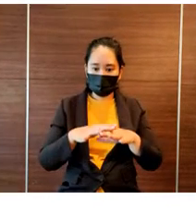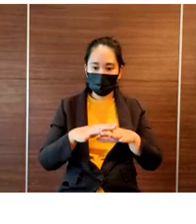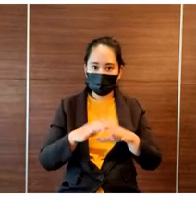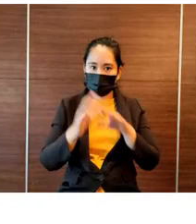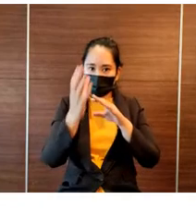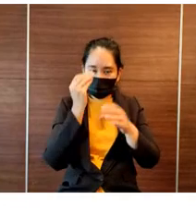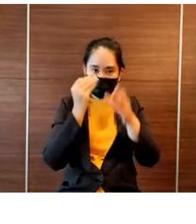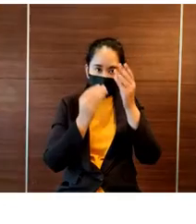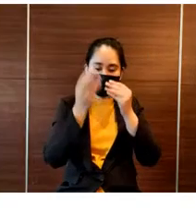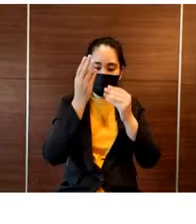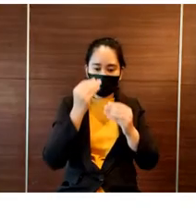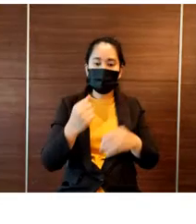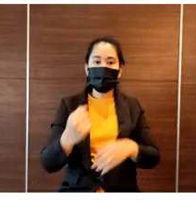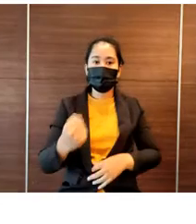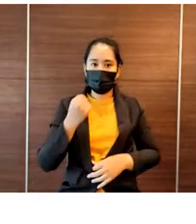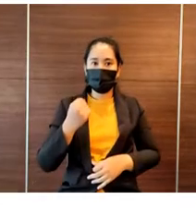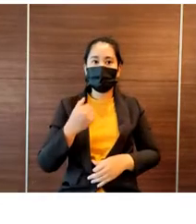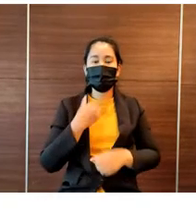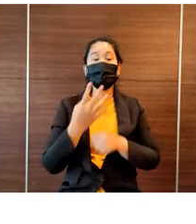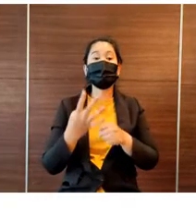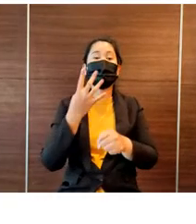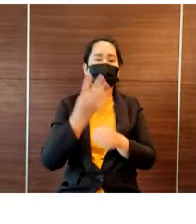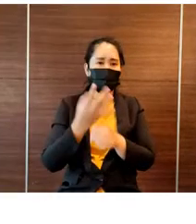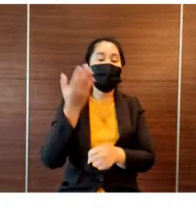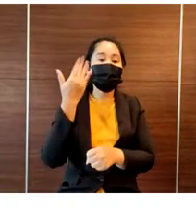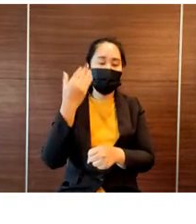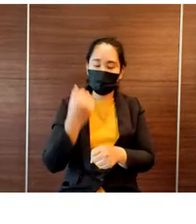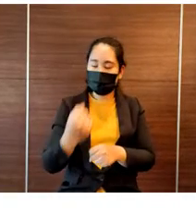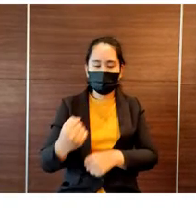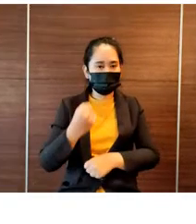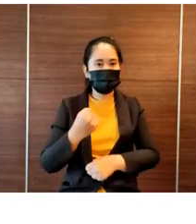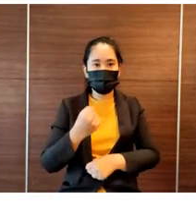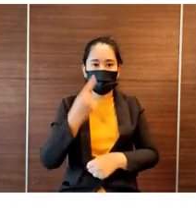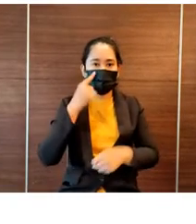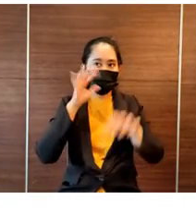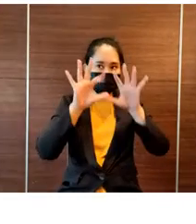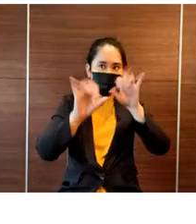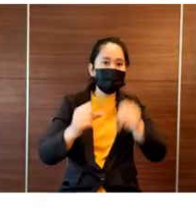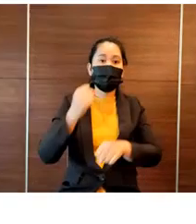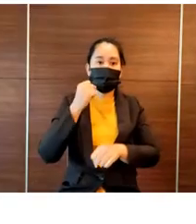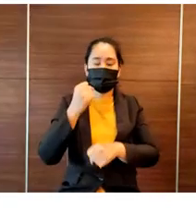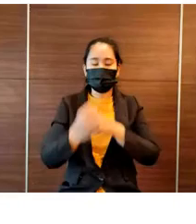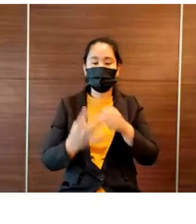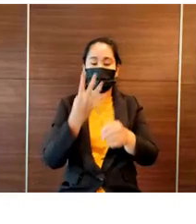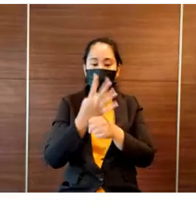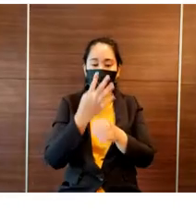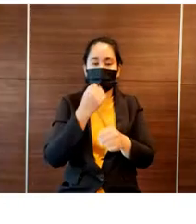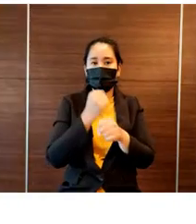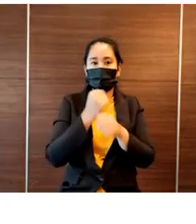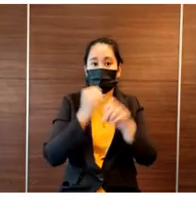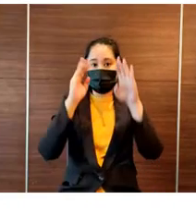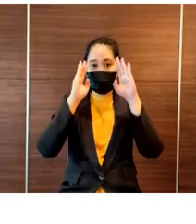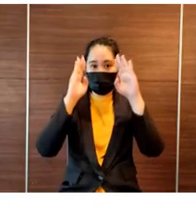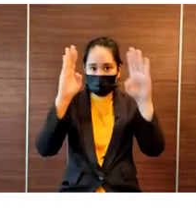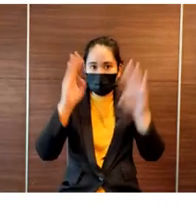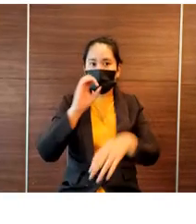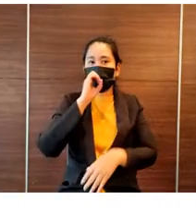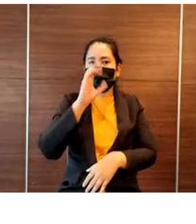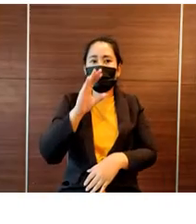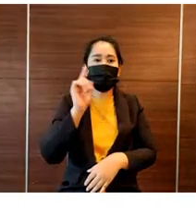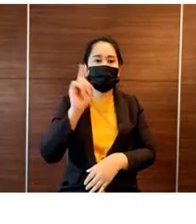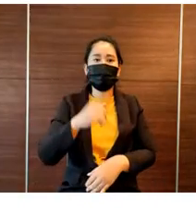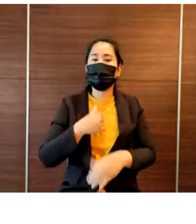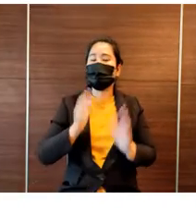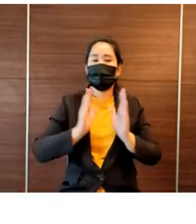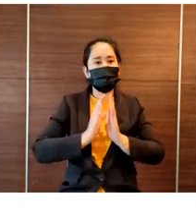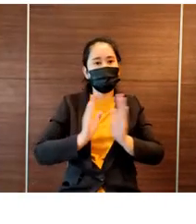การเรียนรู้เนี่ยอย่างเข้มข้นเนี่ยเมื่อ4ปีที่แล้วนะครับก็ตลอดระยะเวลา4ปีที่มันผ่านมาเนี่ยก็จะต้องบอกว่าขอบคุ